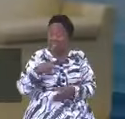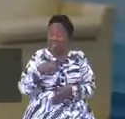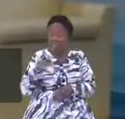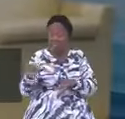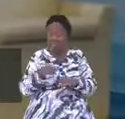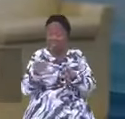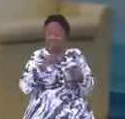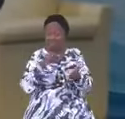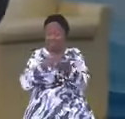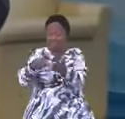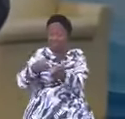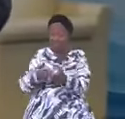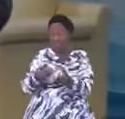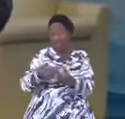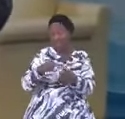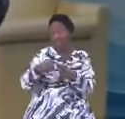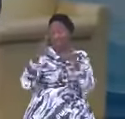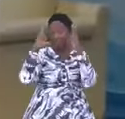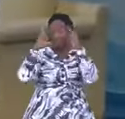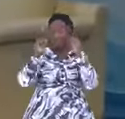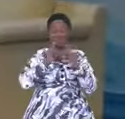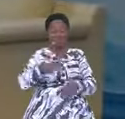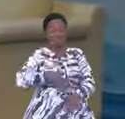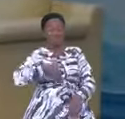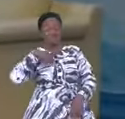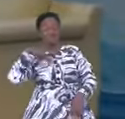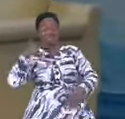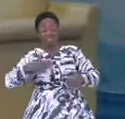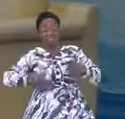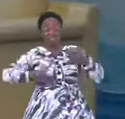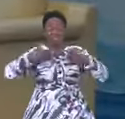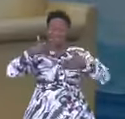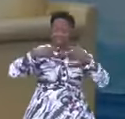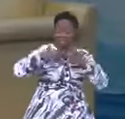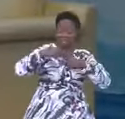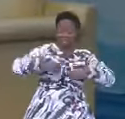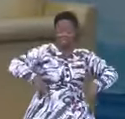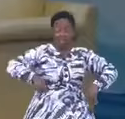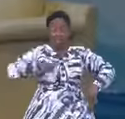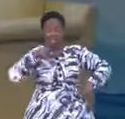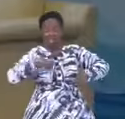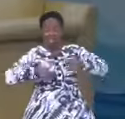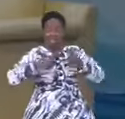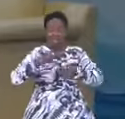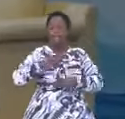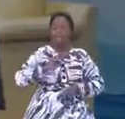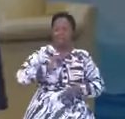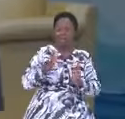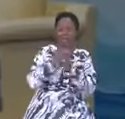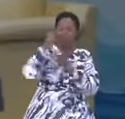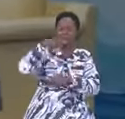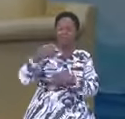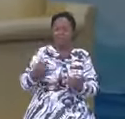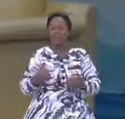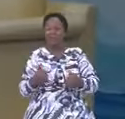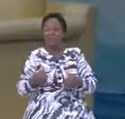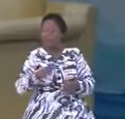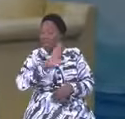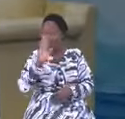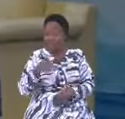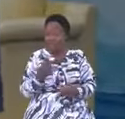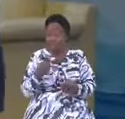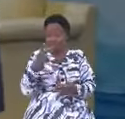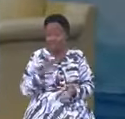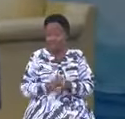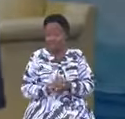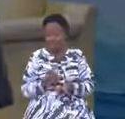moïse va se sentir grand eddy d'accord qui me prier pour vous ils n'ont pas dit ça y est c'est